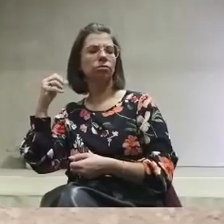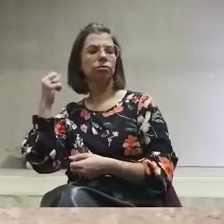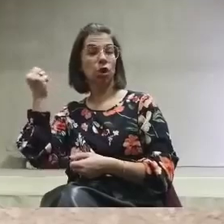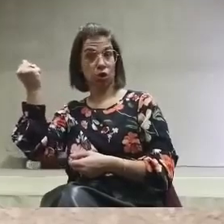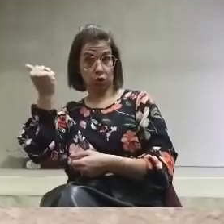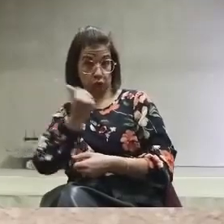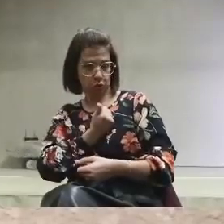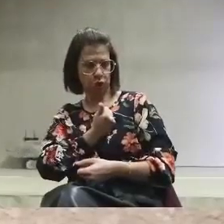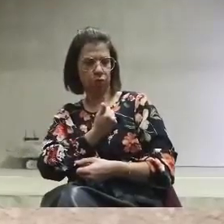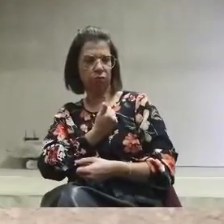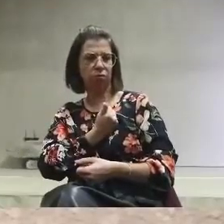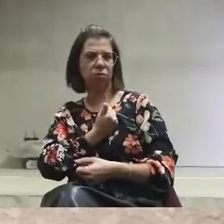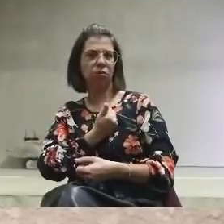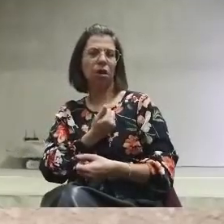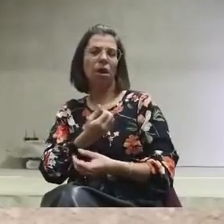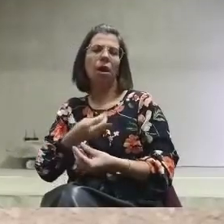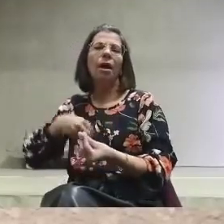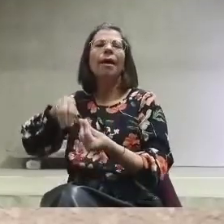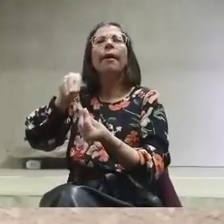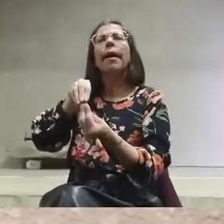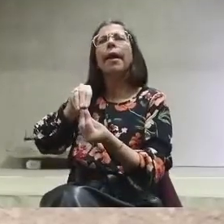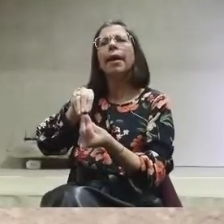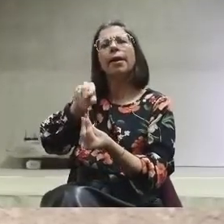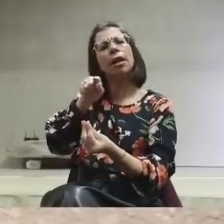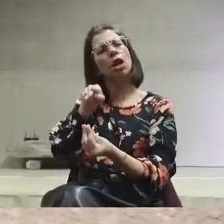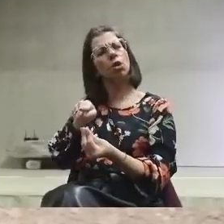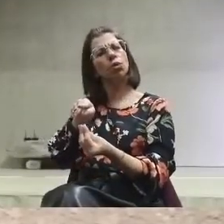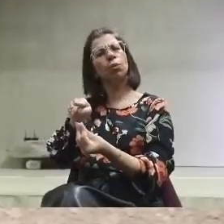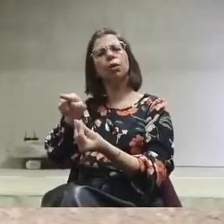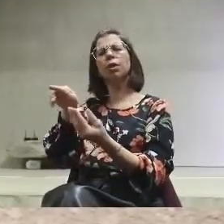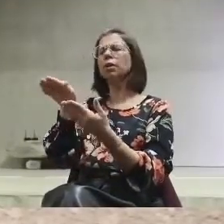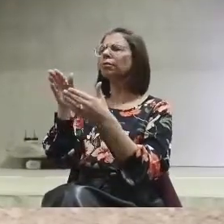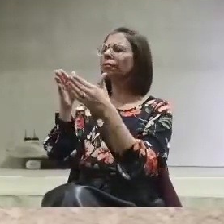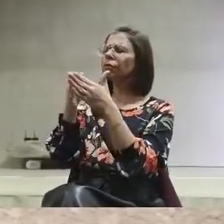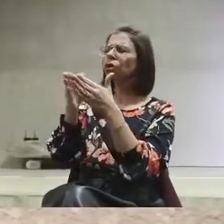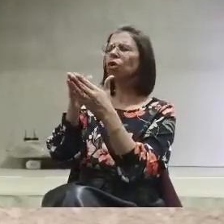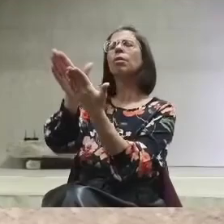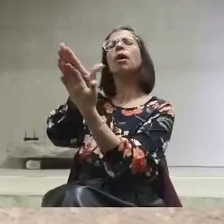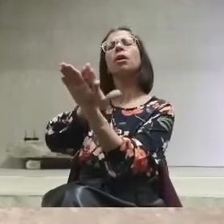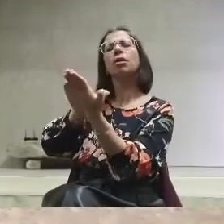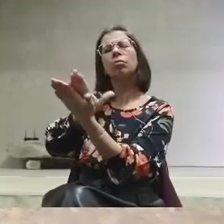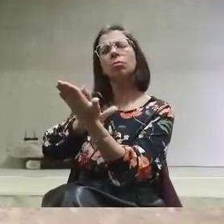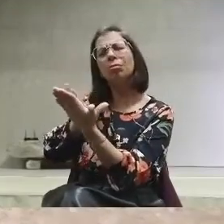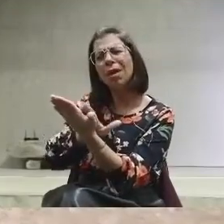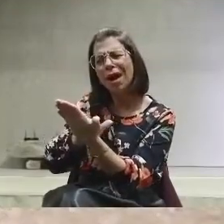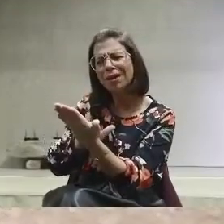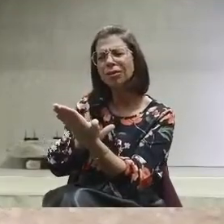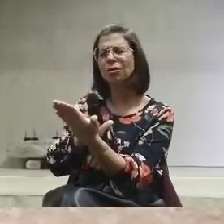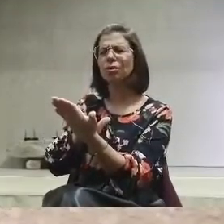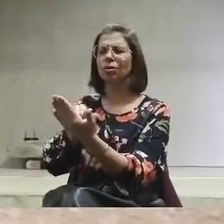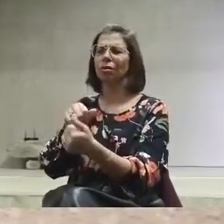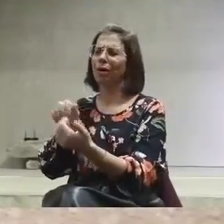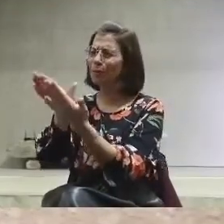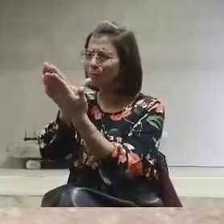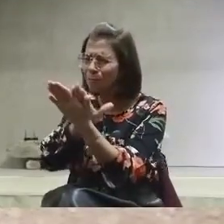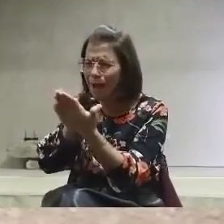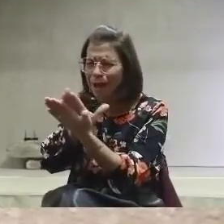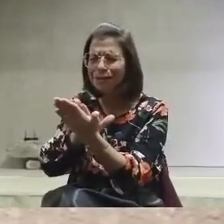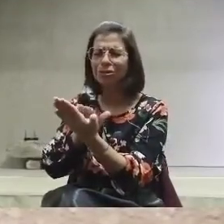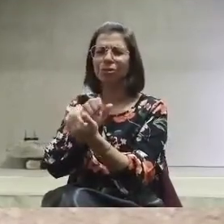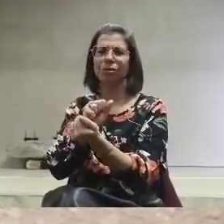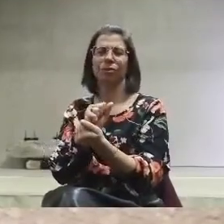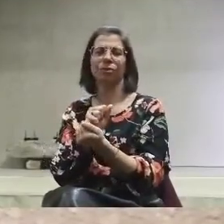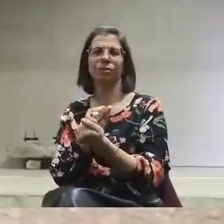il demande pardon, il est saisi de tristesse, il regrette, il demande pardon et devant le